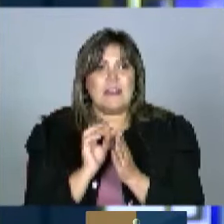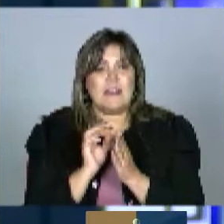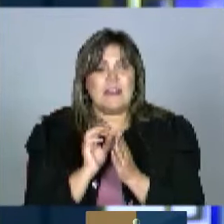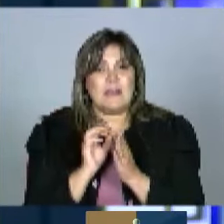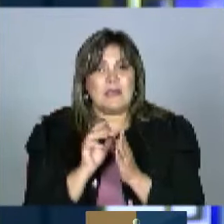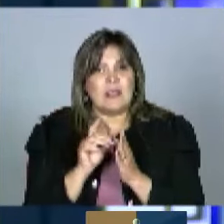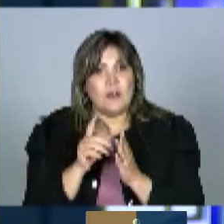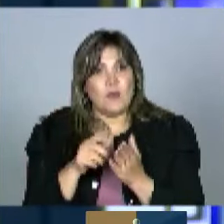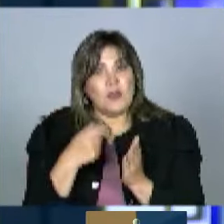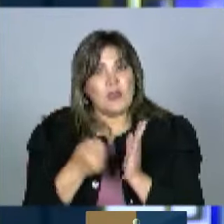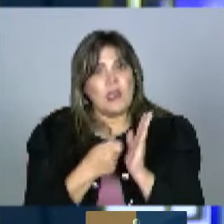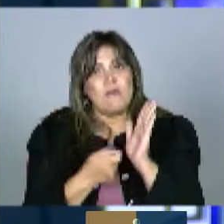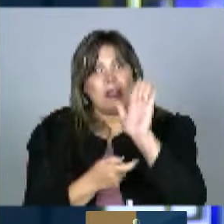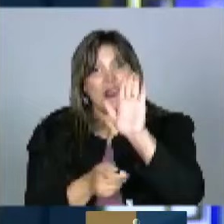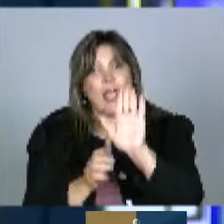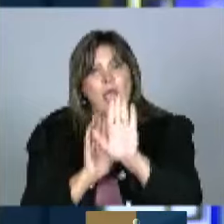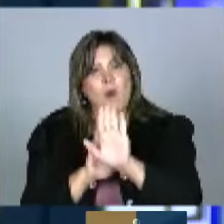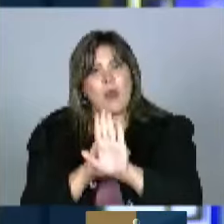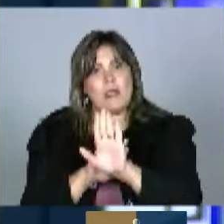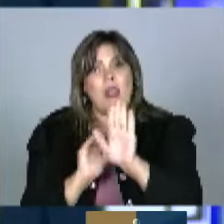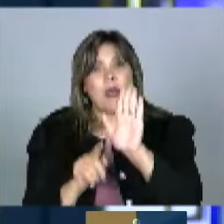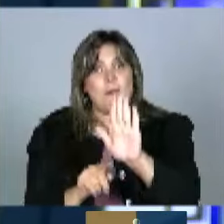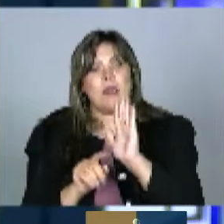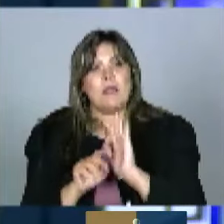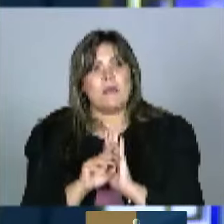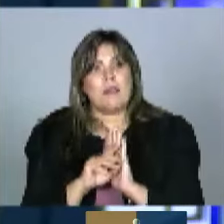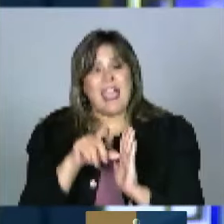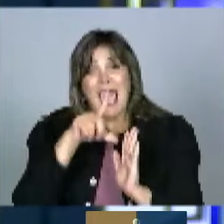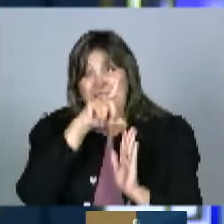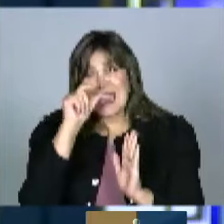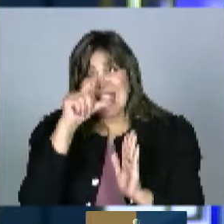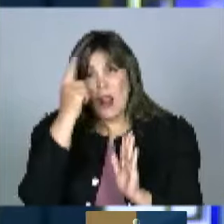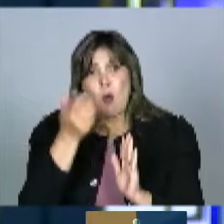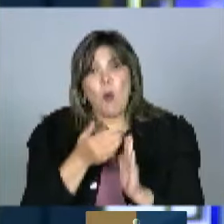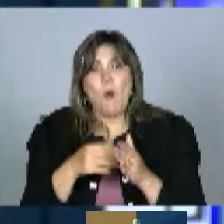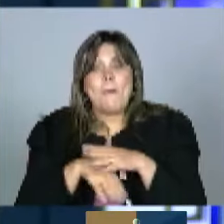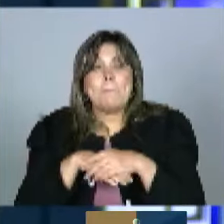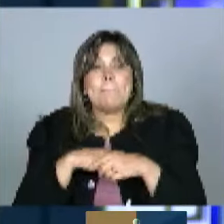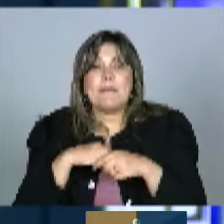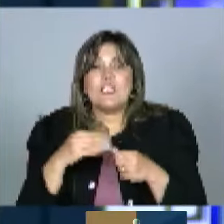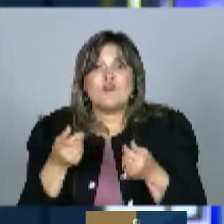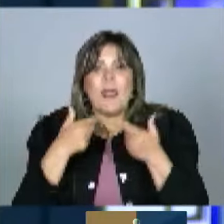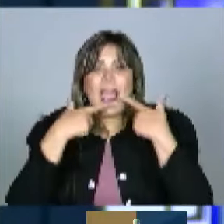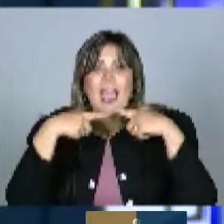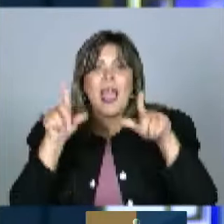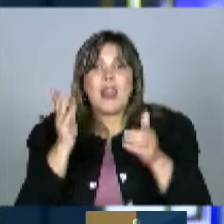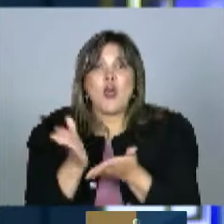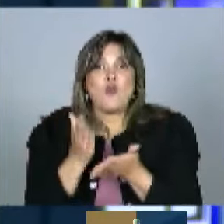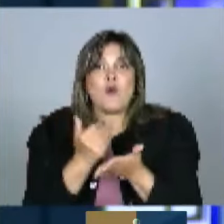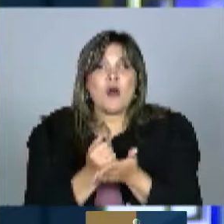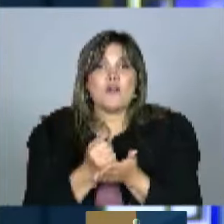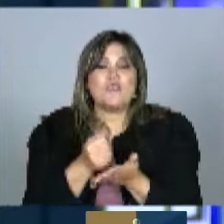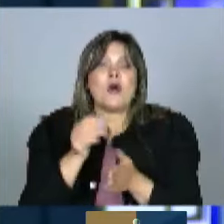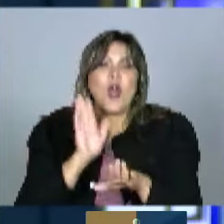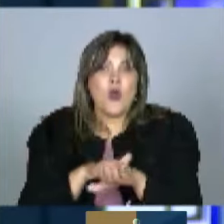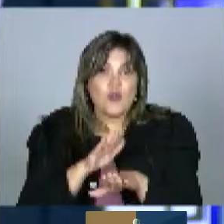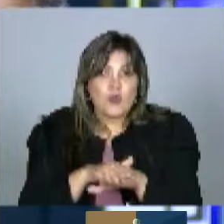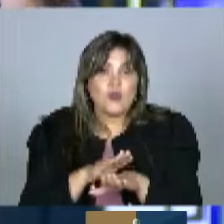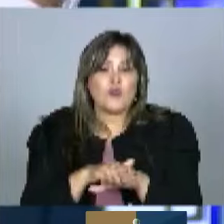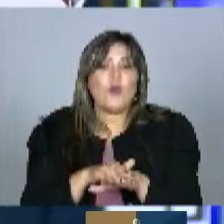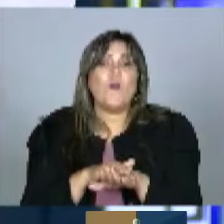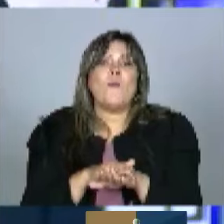ويرفع دعواه حتى لو هو ما معهوش اعلان وراثه يطلب من المحكمه تصريح له